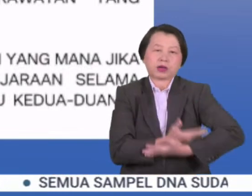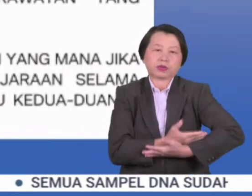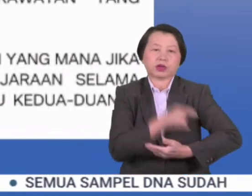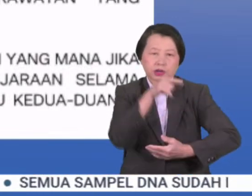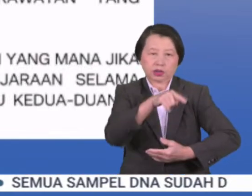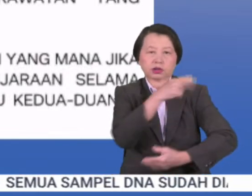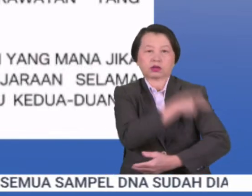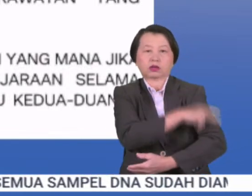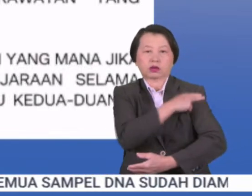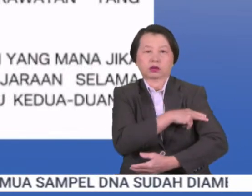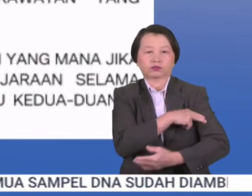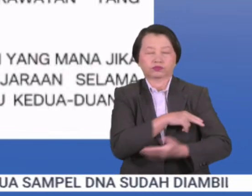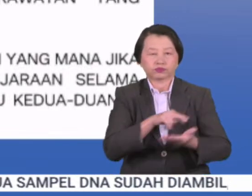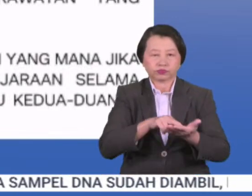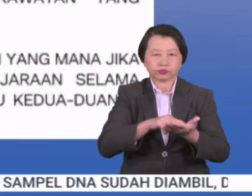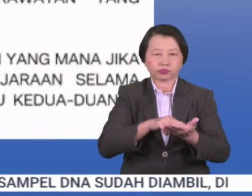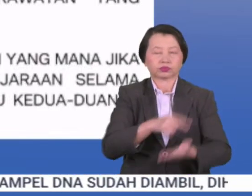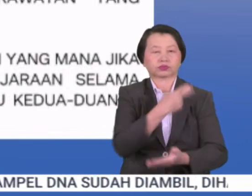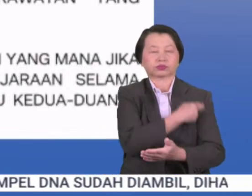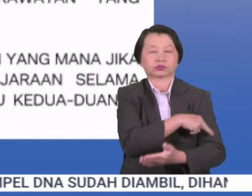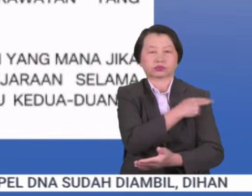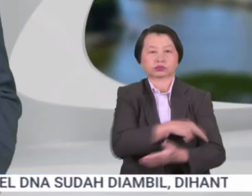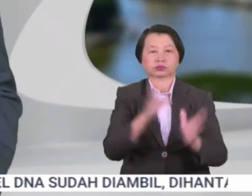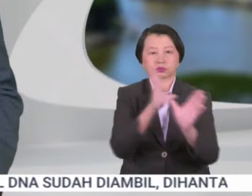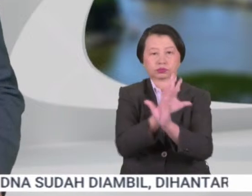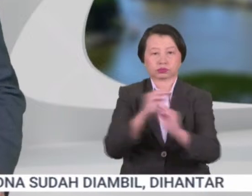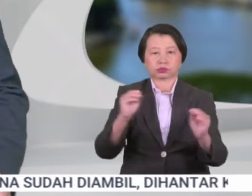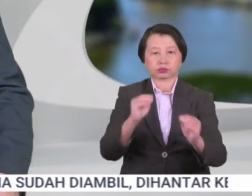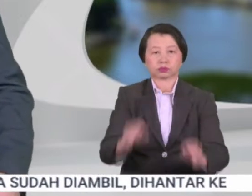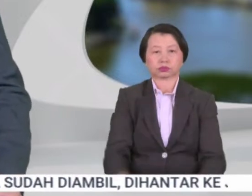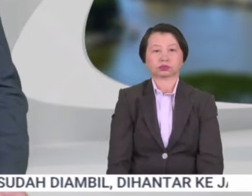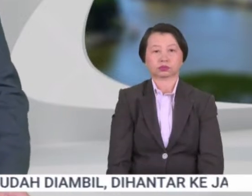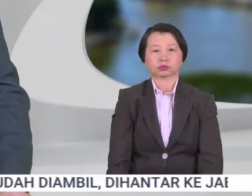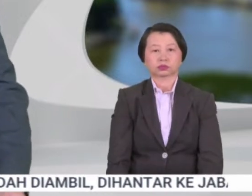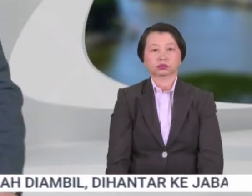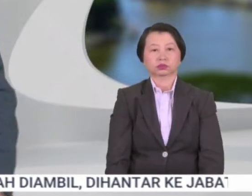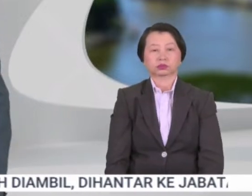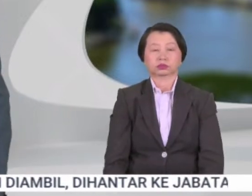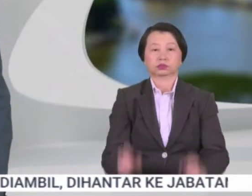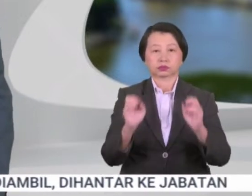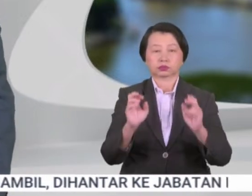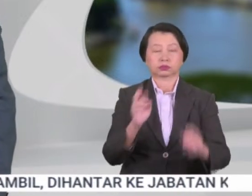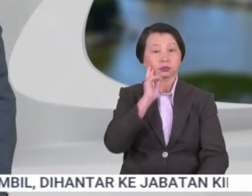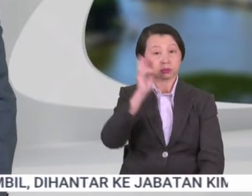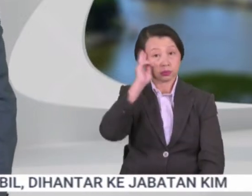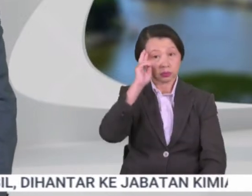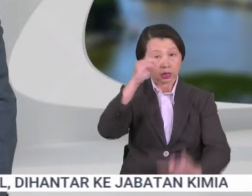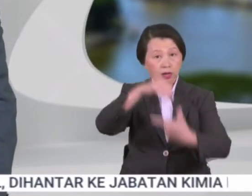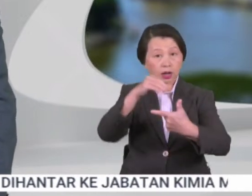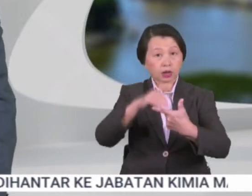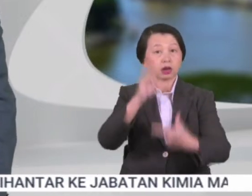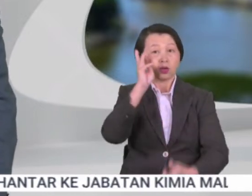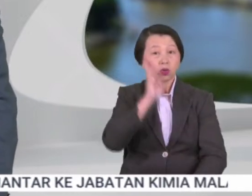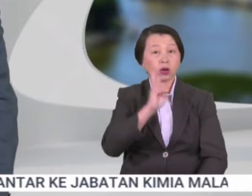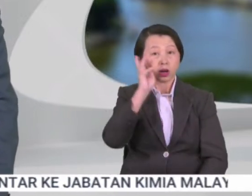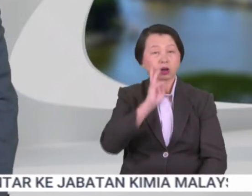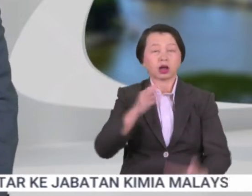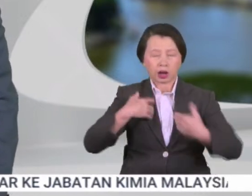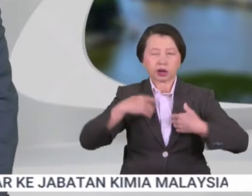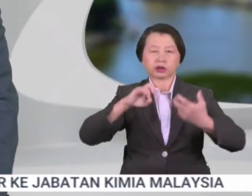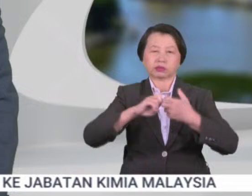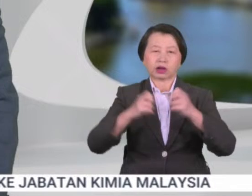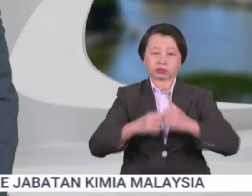pemantauan lanjut di Hospital umum Sarawak baik remaja atau wanita yang berhadapan dengan